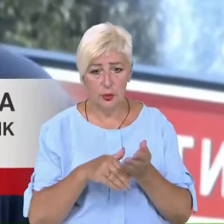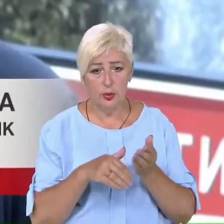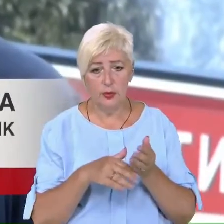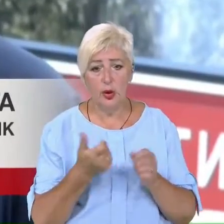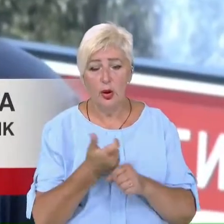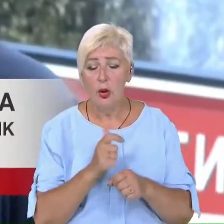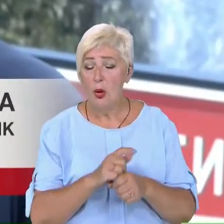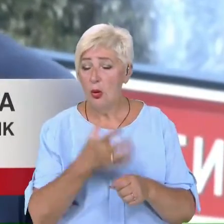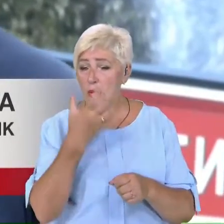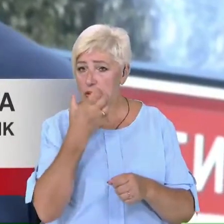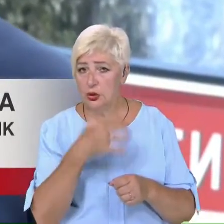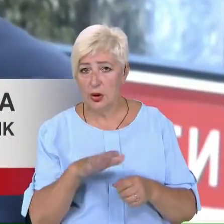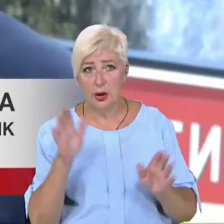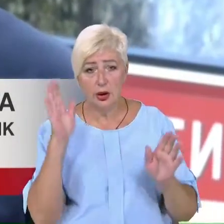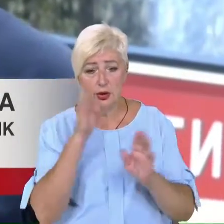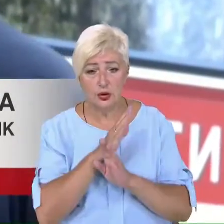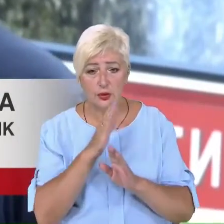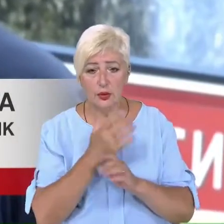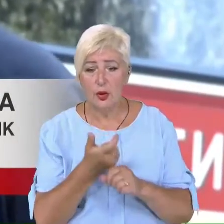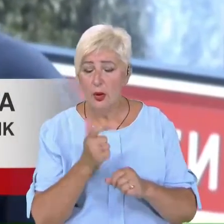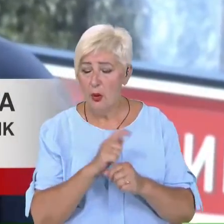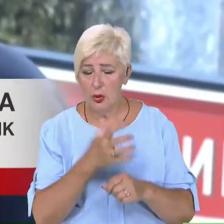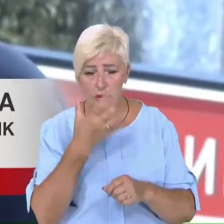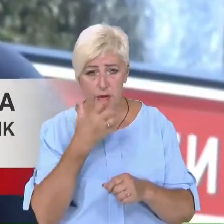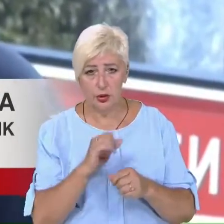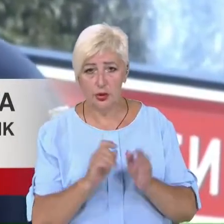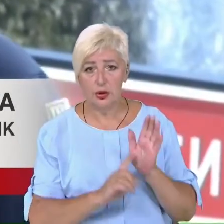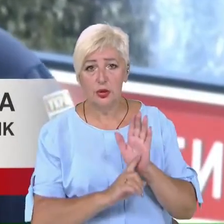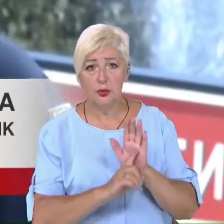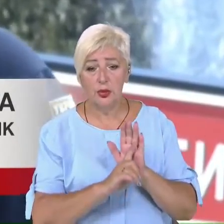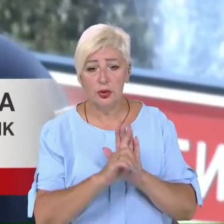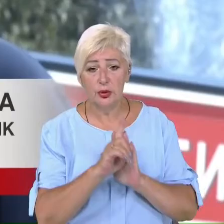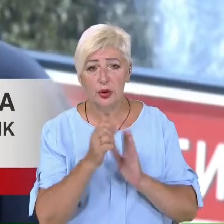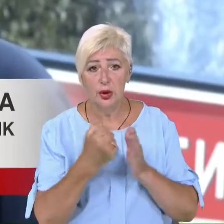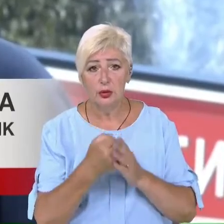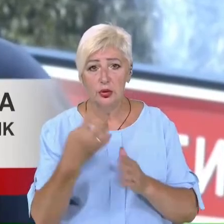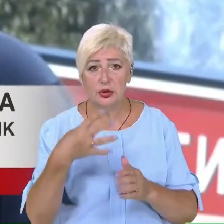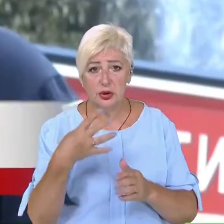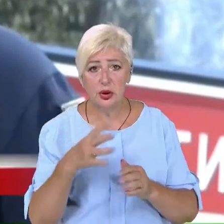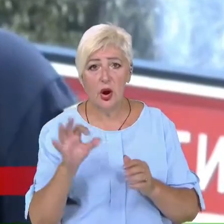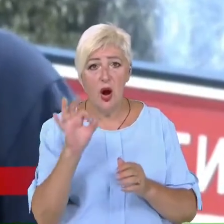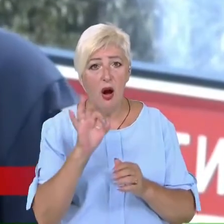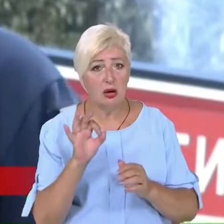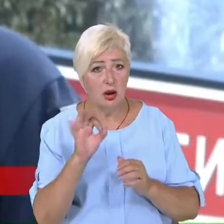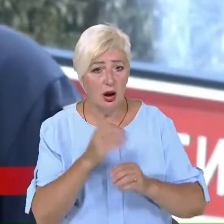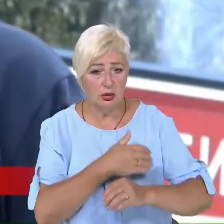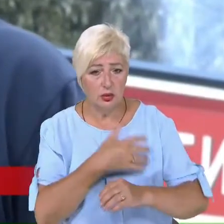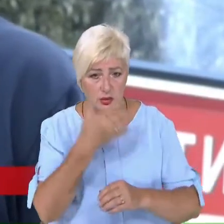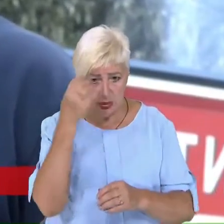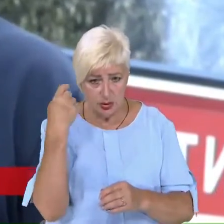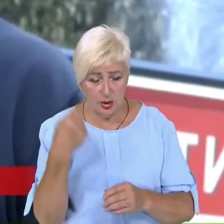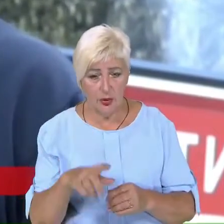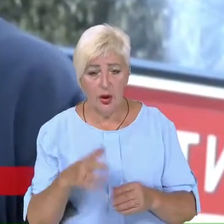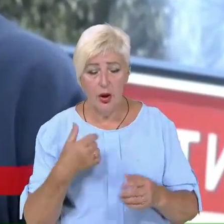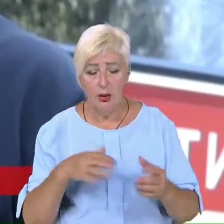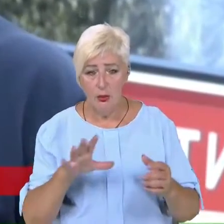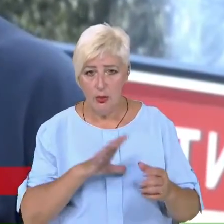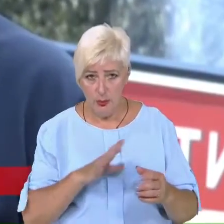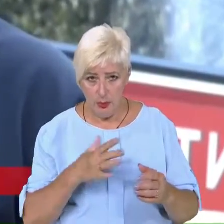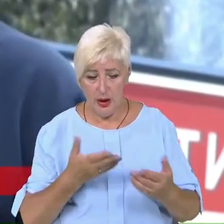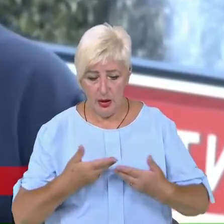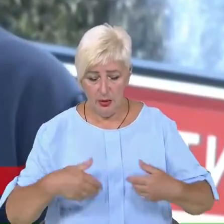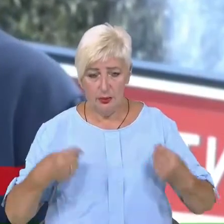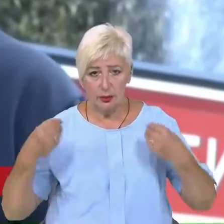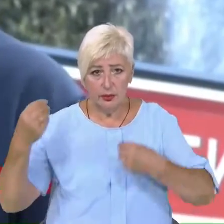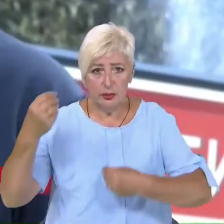воздух. Очень гаряче. Температура достигала до 40 градусов. Вот мы были, конечно же, экипированы.